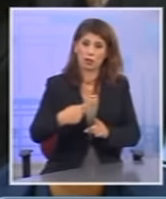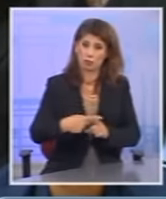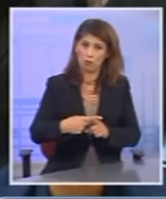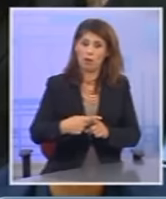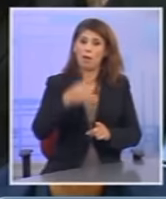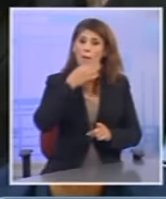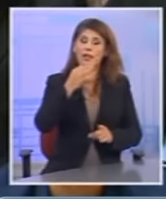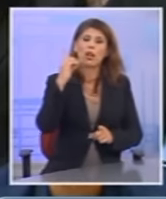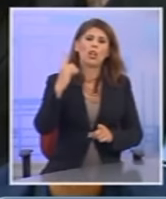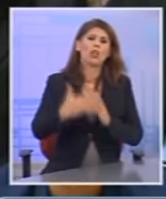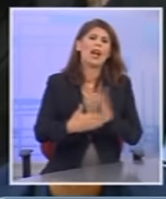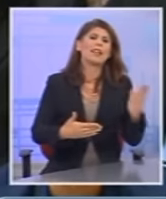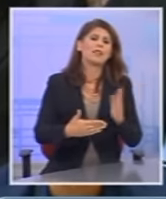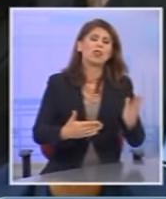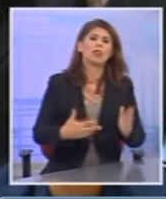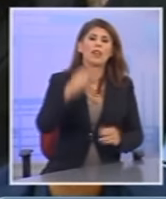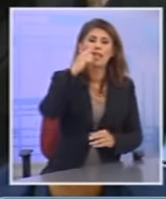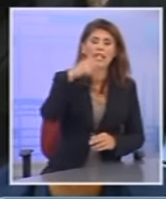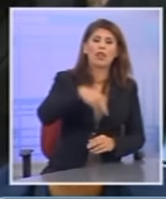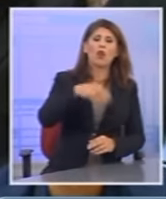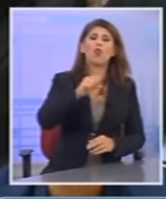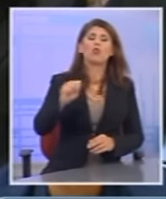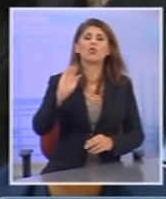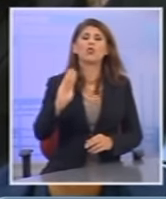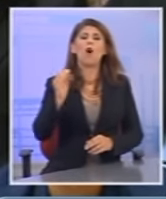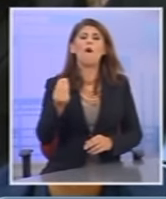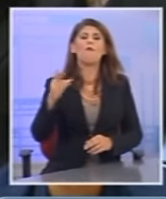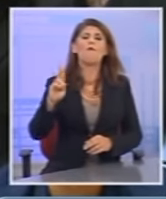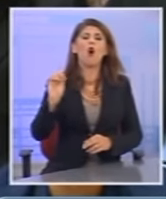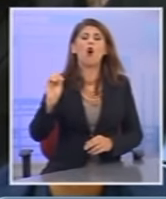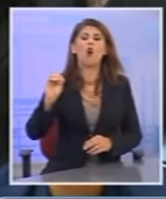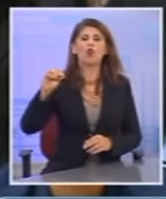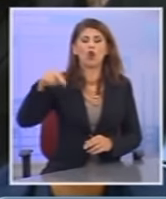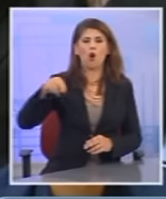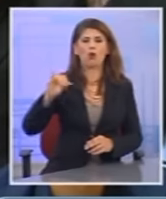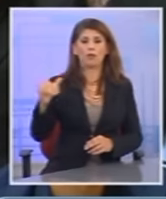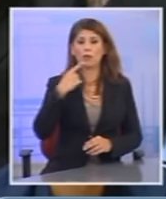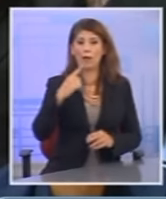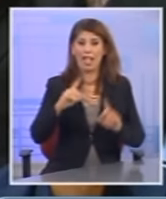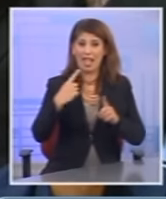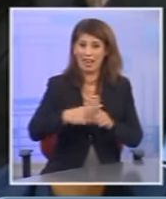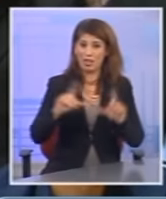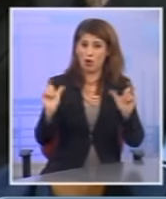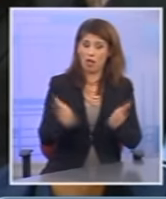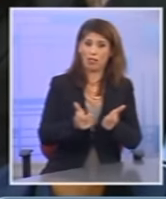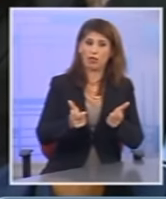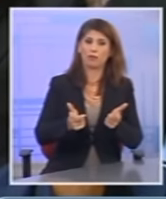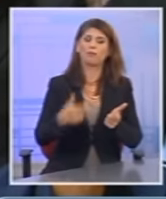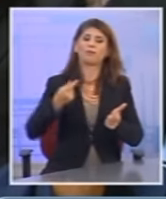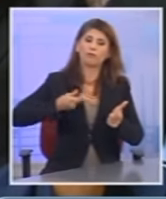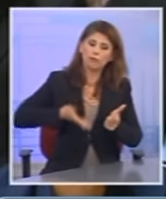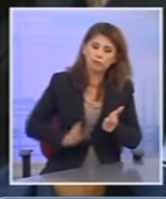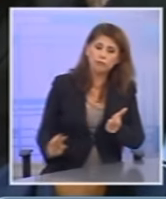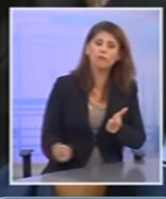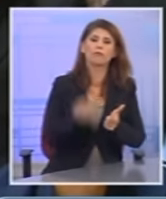ενός αριστερού, του Νικόλαου Σβορώνου, ο οποίος έχει γράψει το ελληνικό έθνος, γένεση και διαμόρφωση του